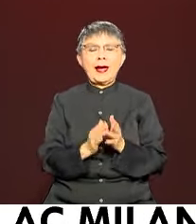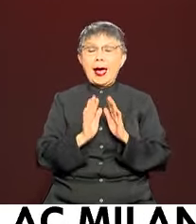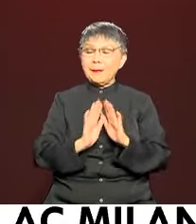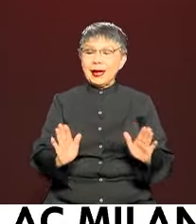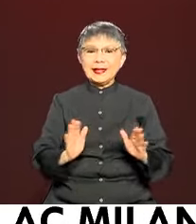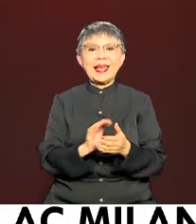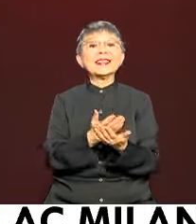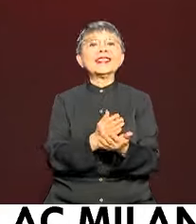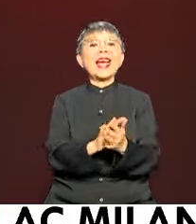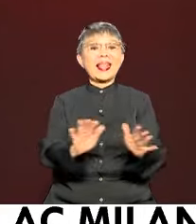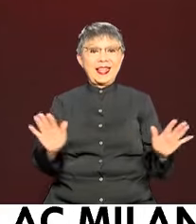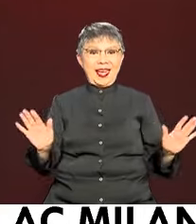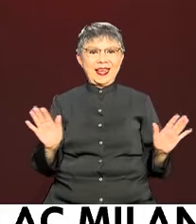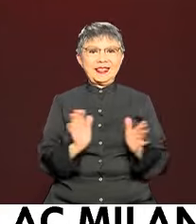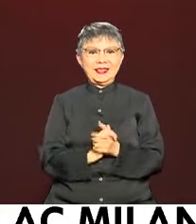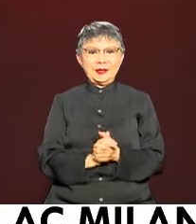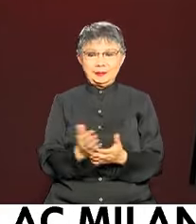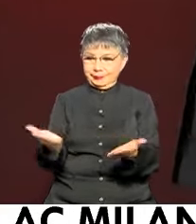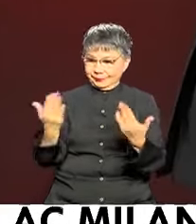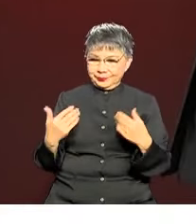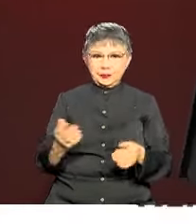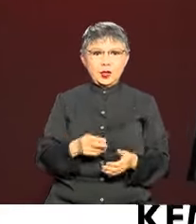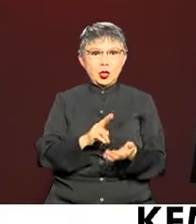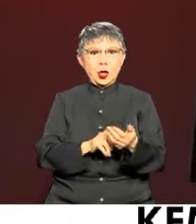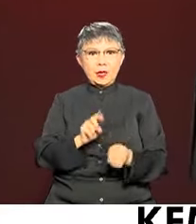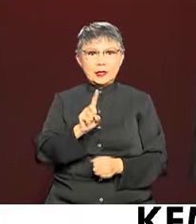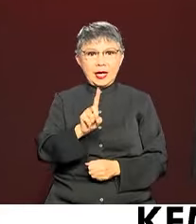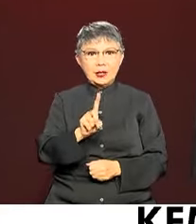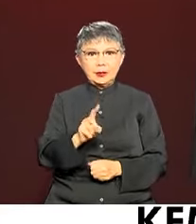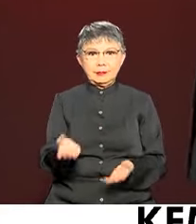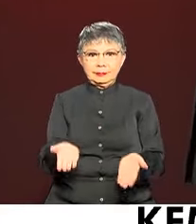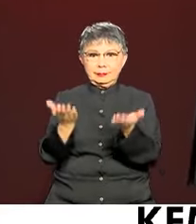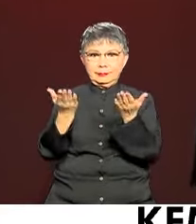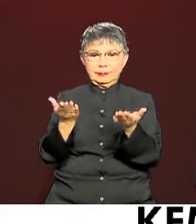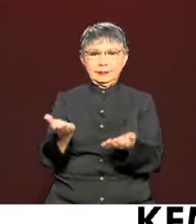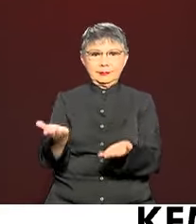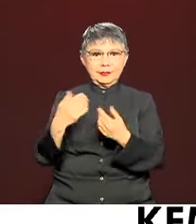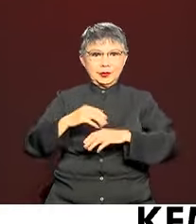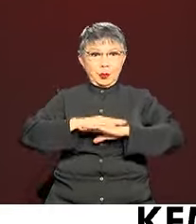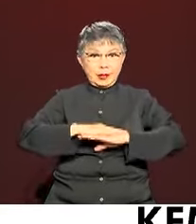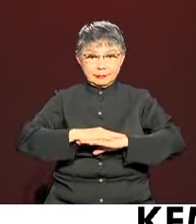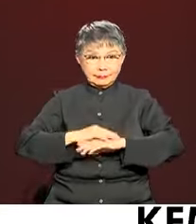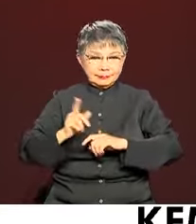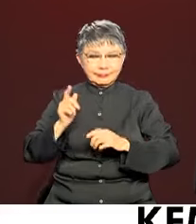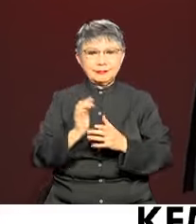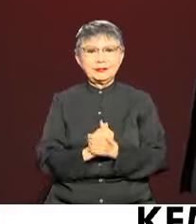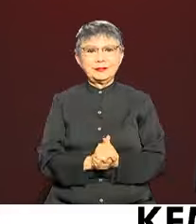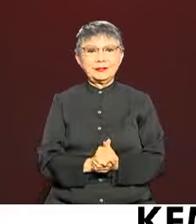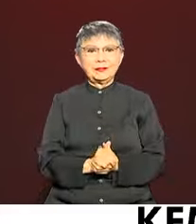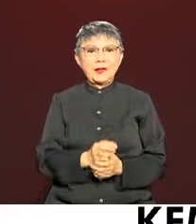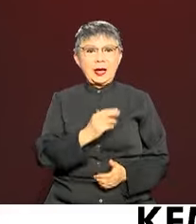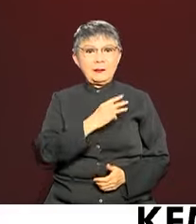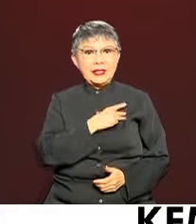langsung saja kami persilakan untuk pasangan calon nomor urut 1 untuk berdiri dan menuju ke podium nya silakan menyampaikan